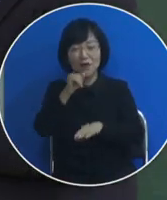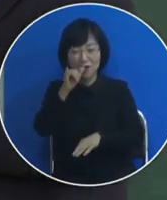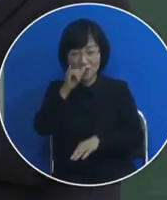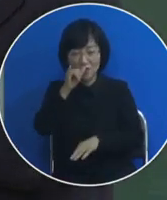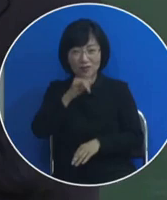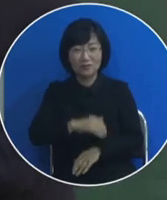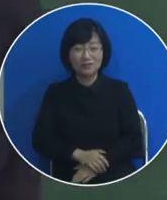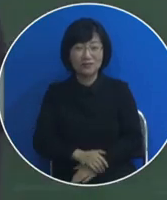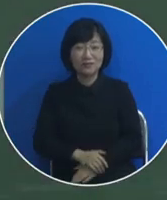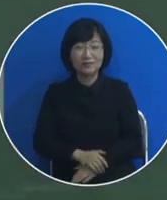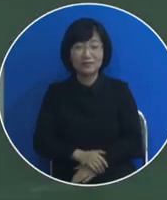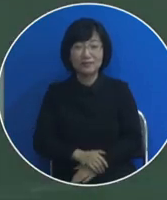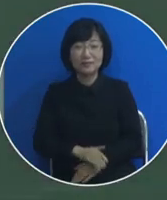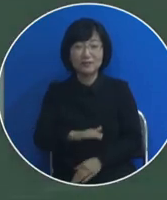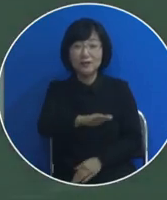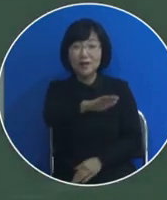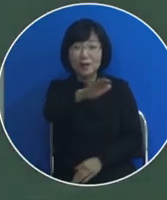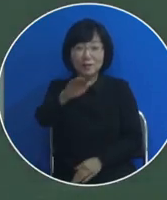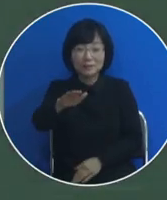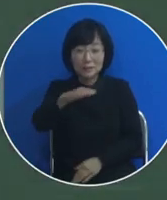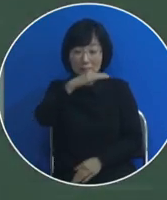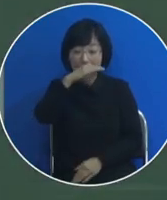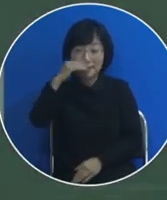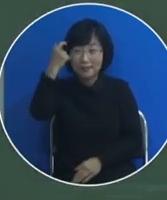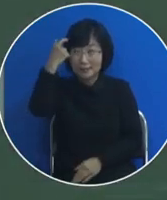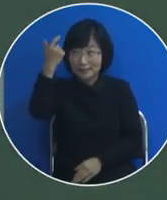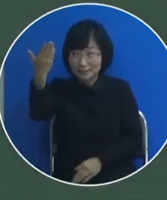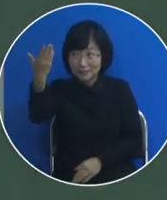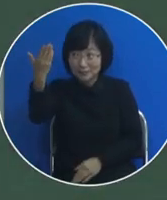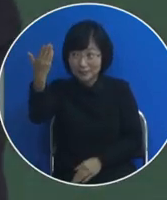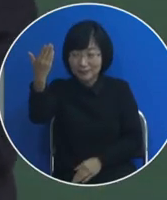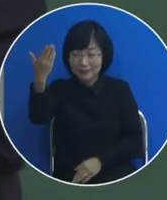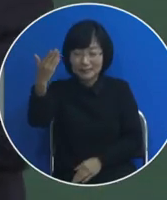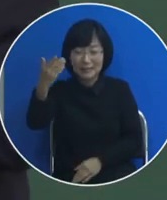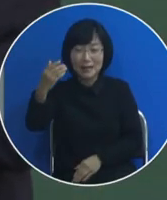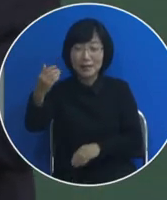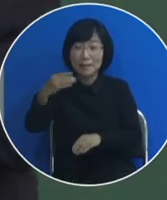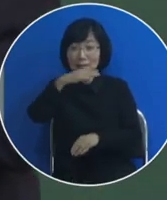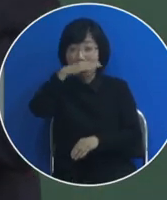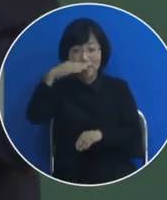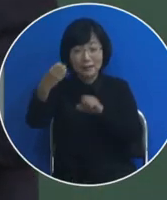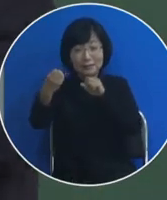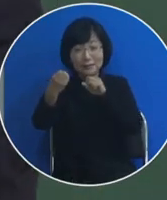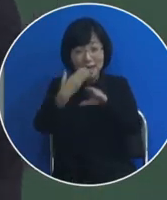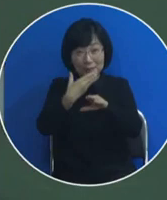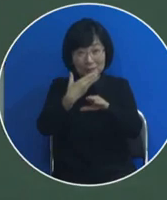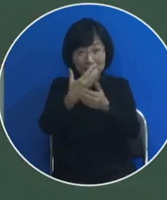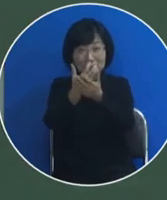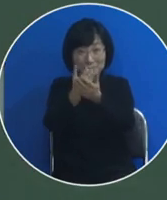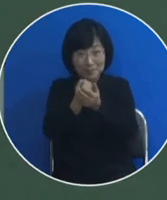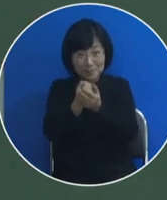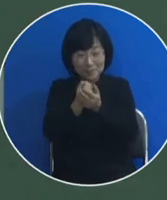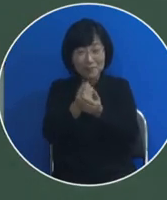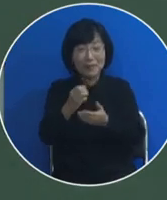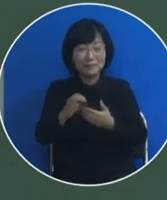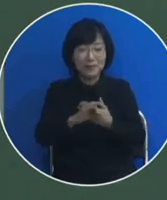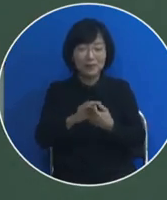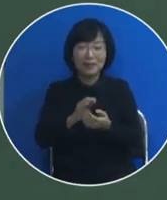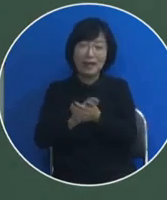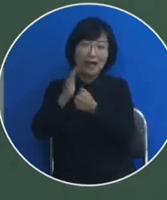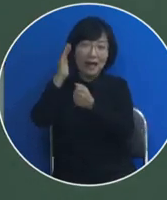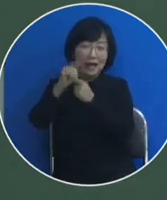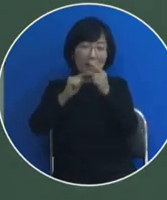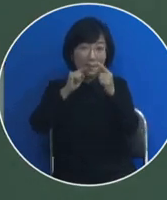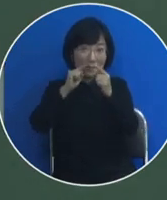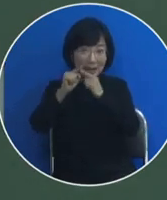여러분이 올바른 질문하고 올바른 답을 하게 되면요, 하나님의 말씀 들을 때에 글자를 듣는 게